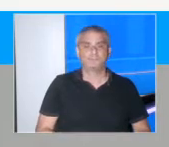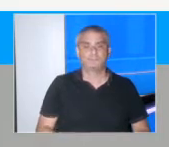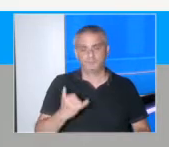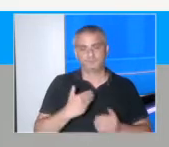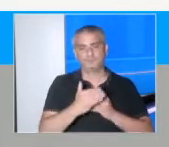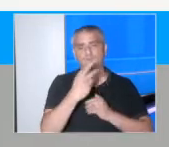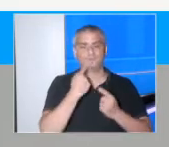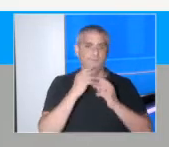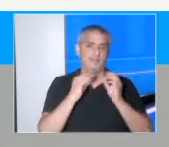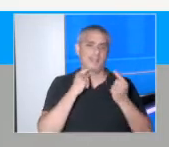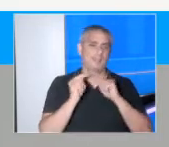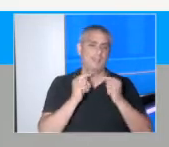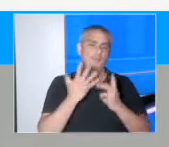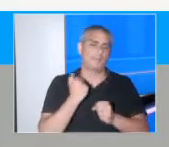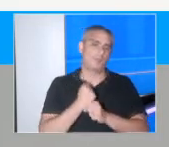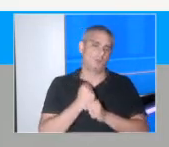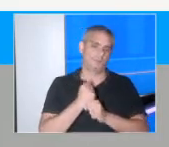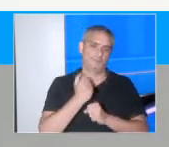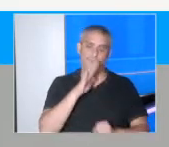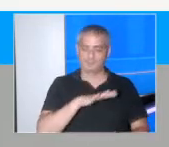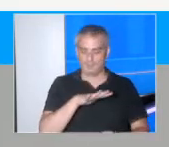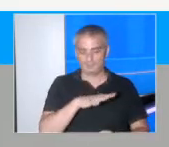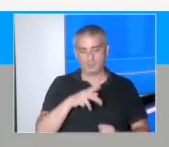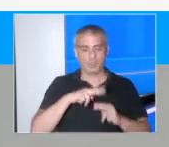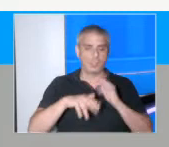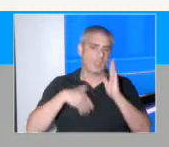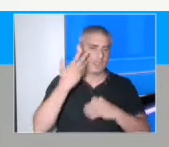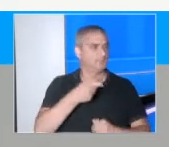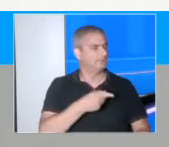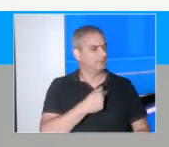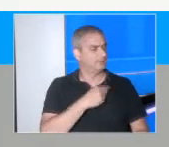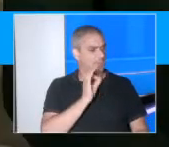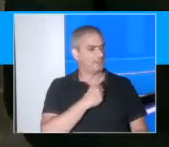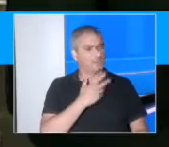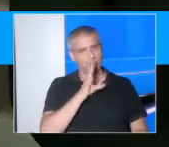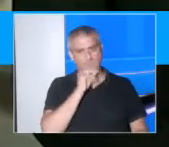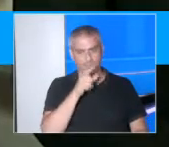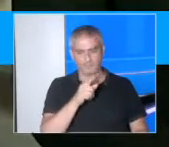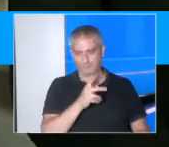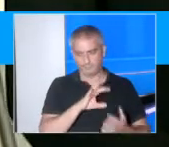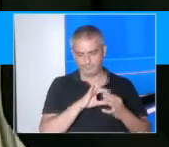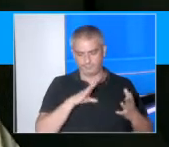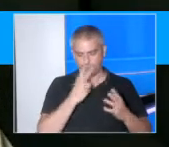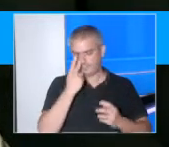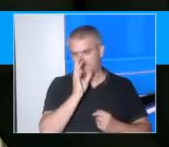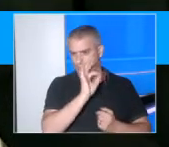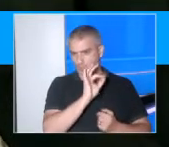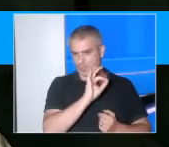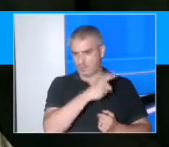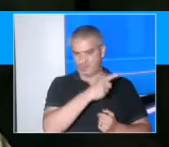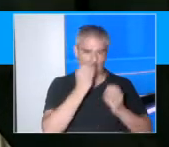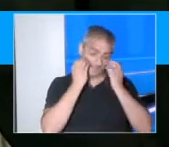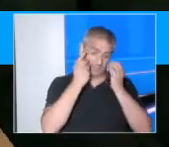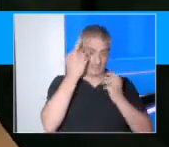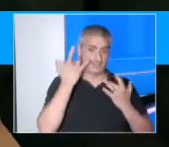מתחיל הדיון האסטרטגי על מה עושים במזרח התיכון ביום שאחרי. שמואל, אני בכל זאת אקח אותך עכשיו וננתק רגע את הביקור של בנט, שהוא